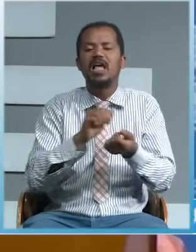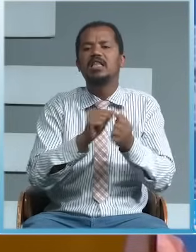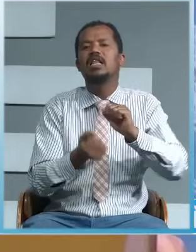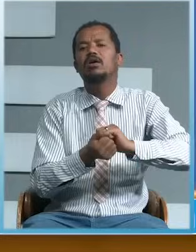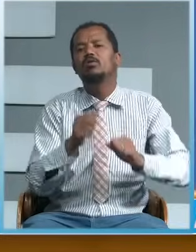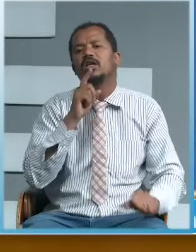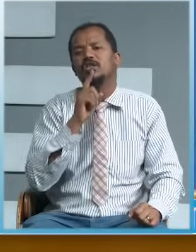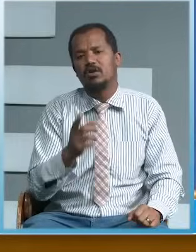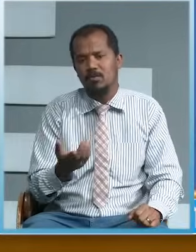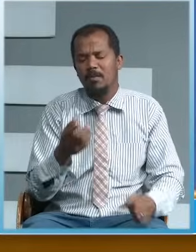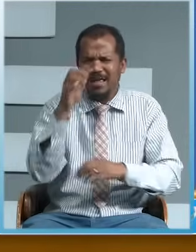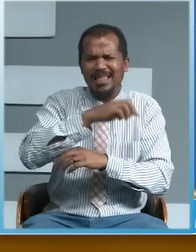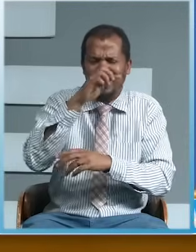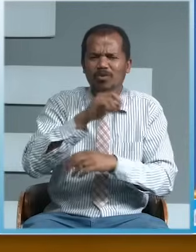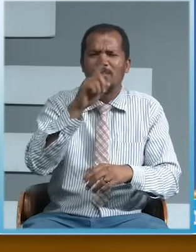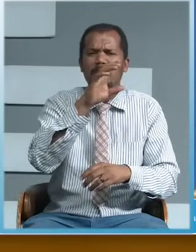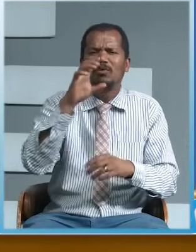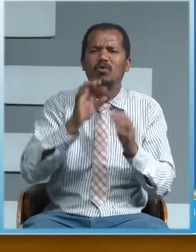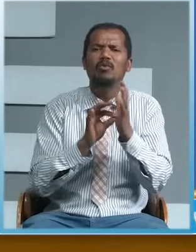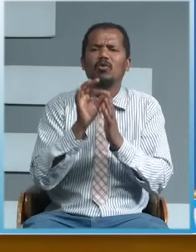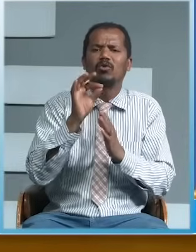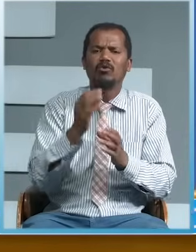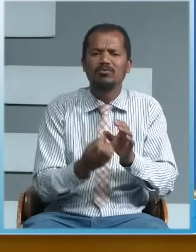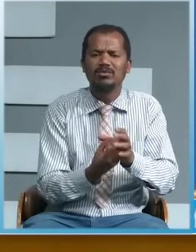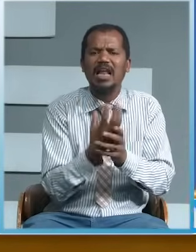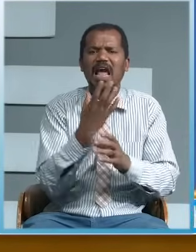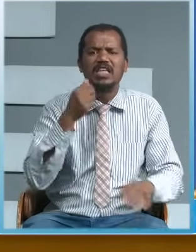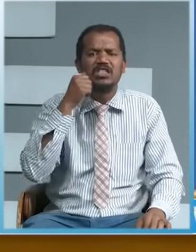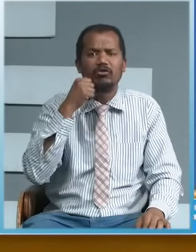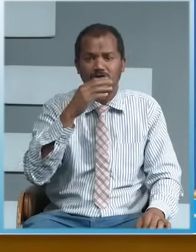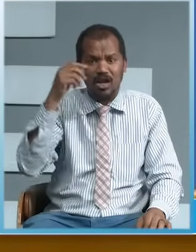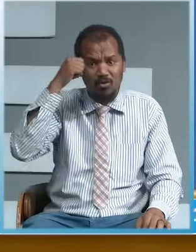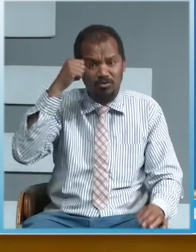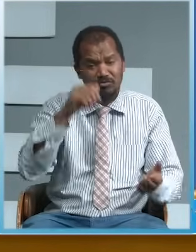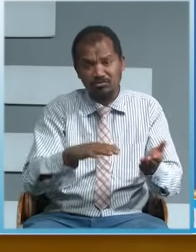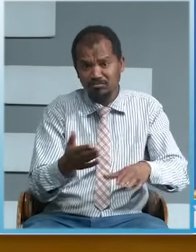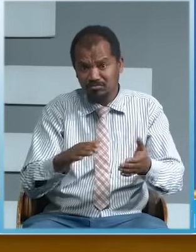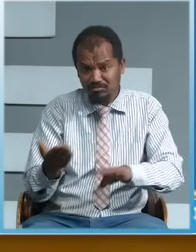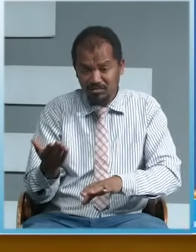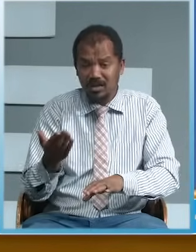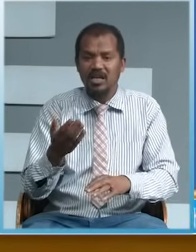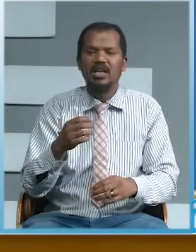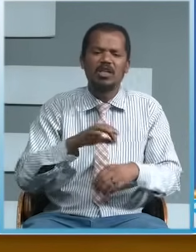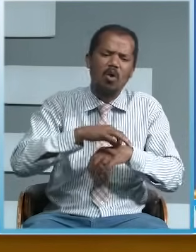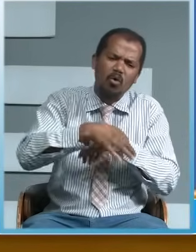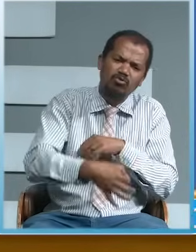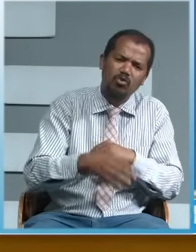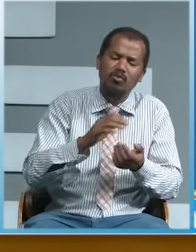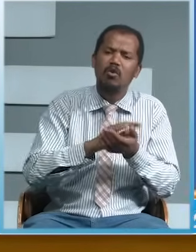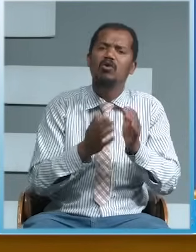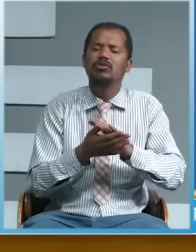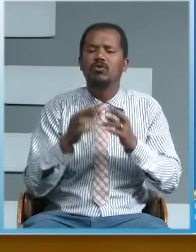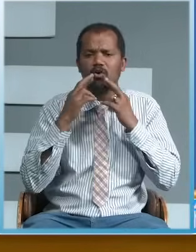ስፍራነት እየተቀየረች ትገኛለች። በየቀኑ በመቶዎች የሚቆጠሩ ታዳጊ ሴቶችና ወንዶች እየተገደሉ እንዲሁም